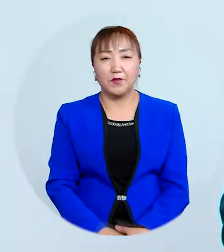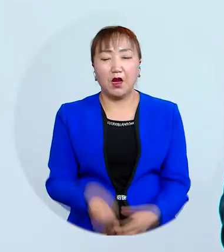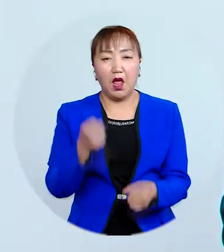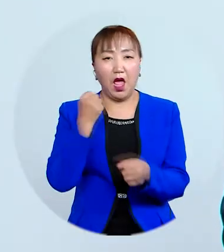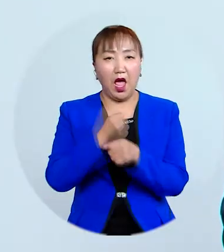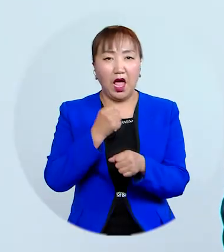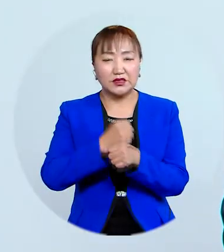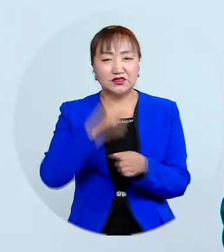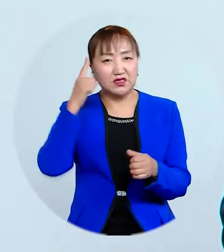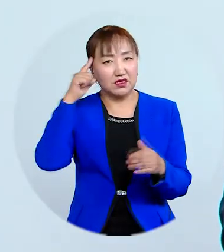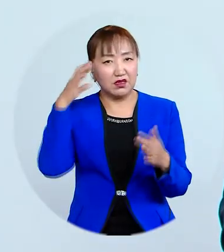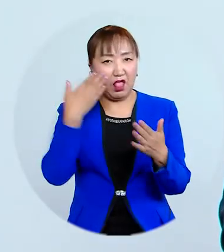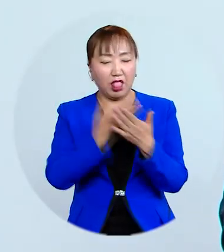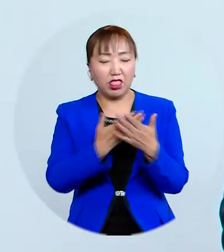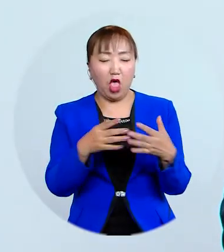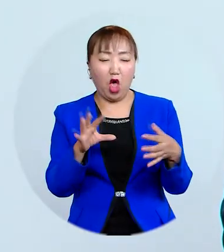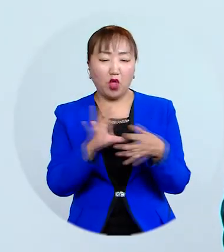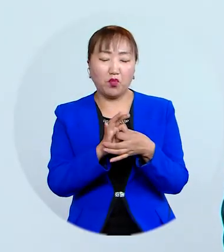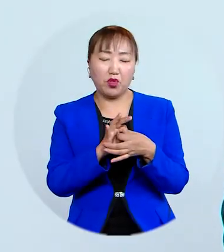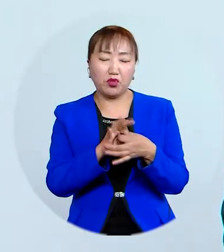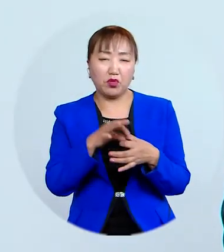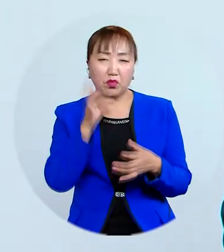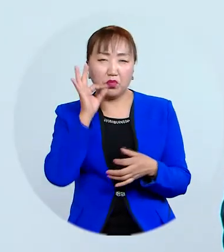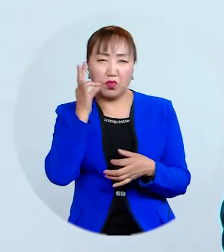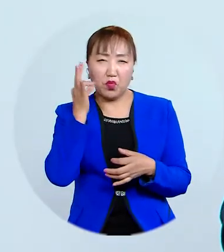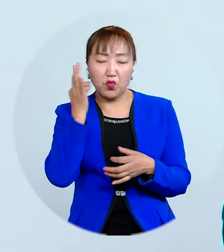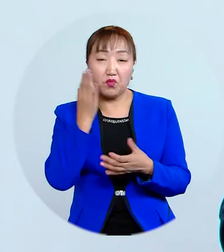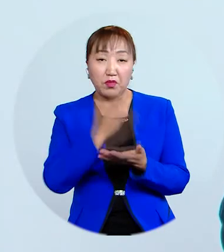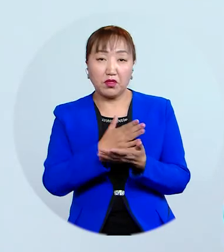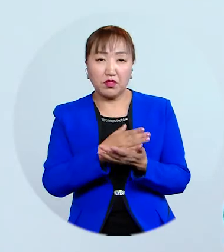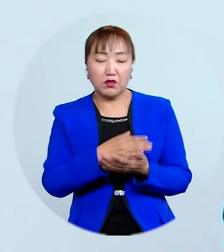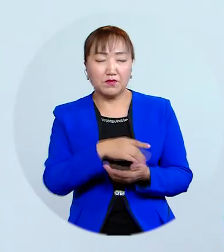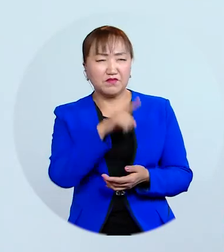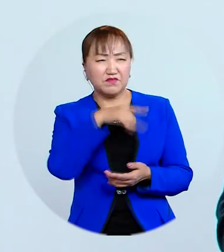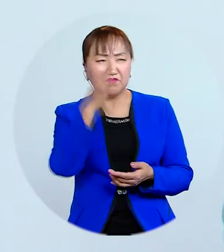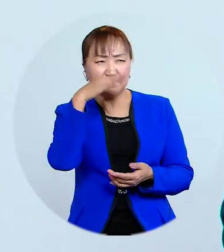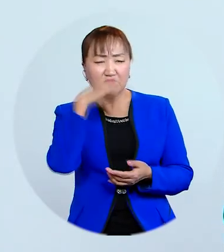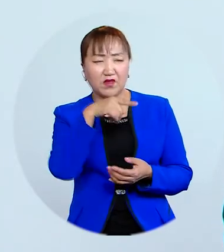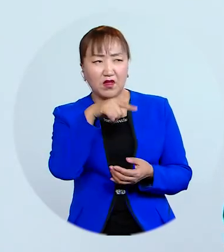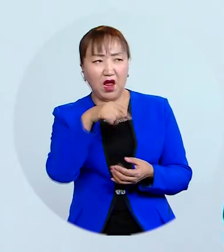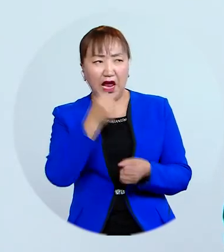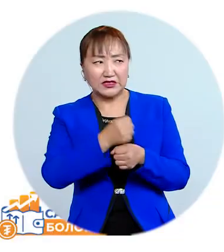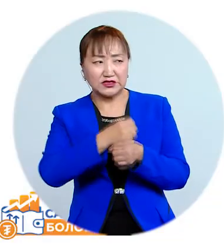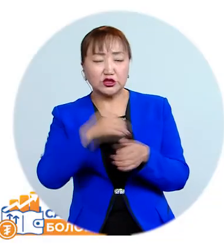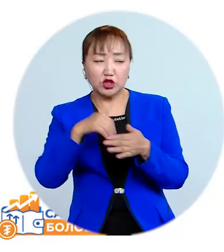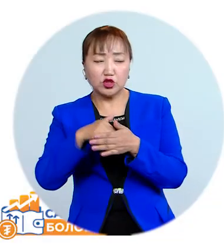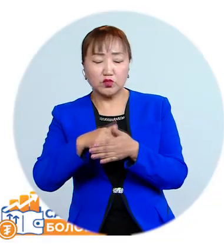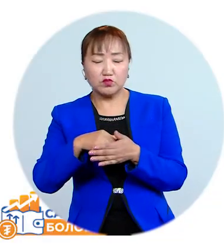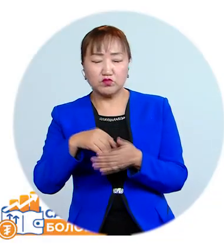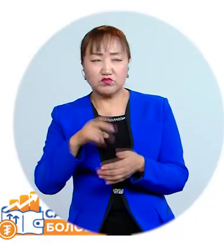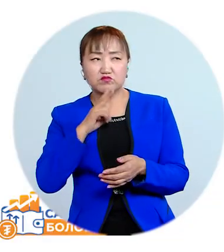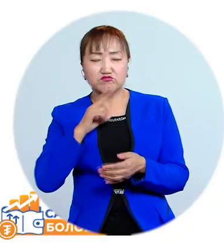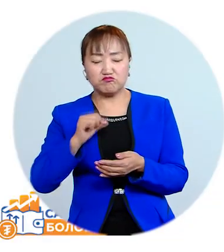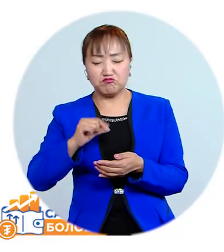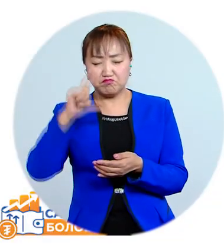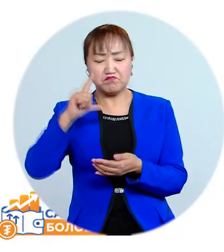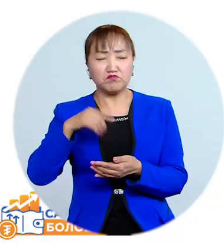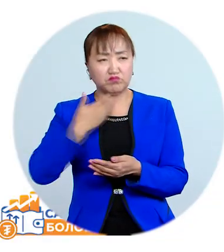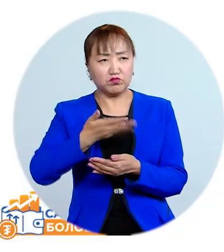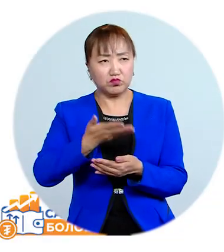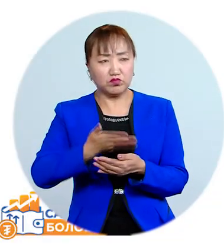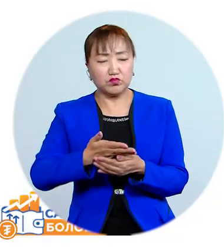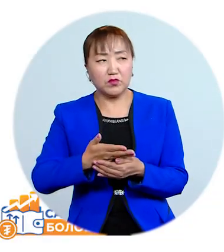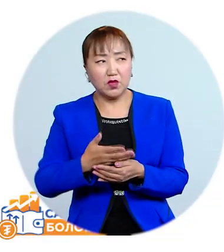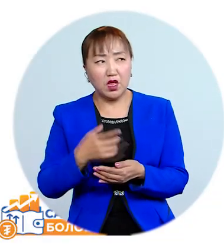Ажлын саналтай холбоотой бас луйварууд их гардаг. За жишээ нь таныг одоо ажилд оруулах гэж юм өндөр цалинтай ажил байна. Тийм учраас та эхлээ бичүүгээр юм